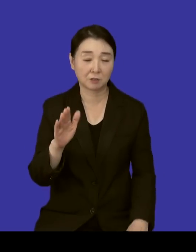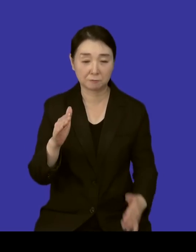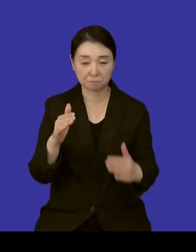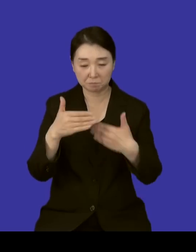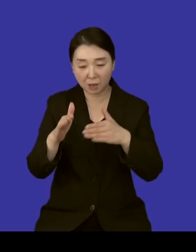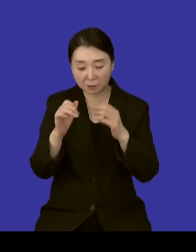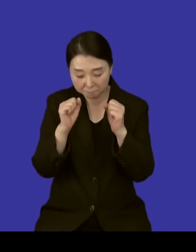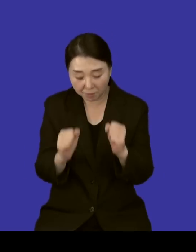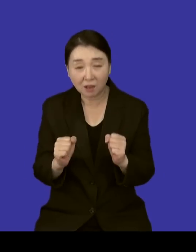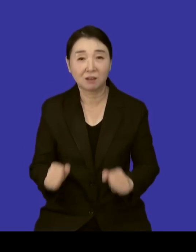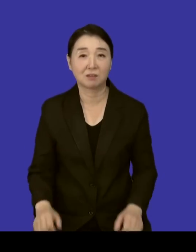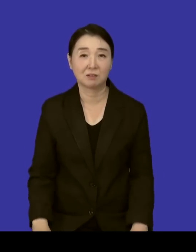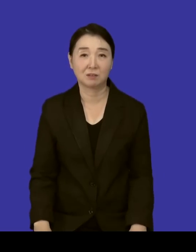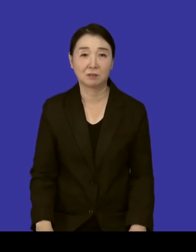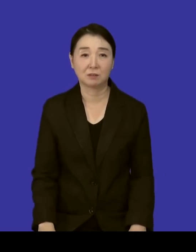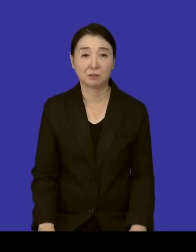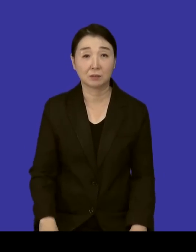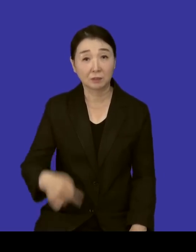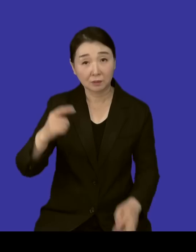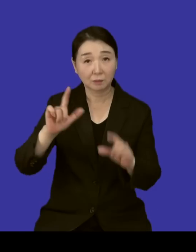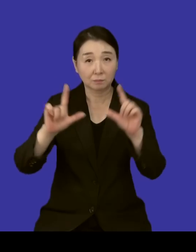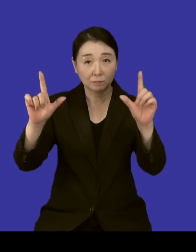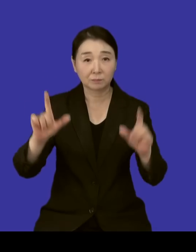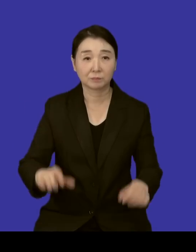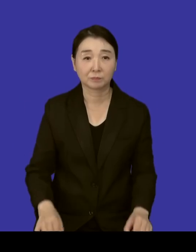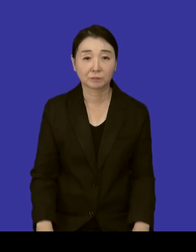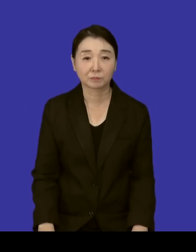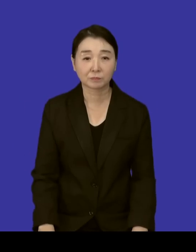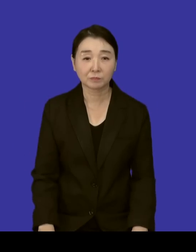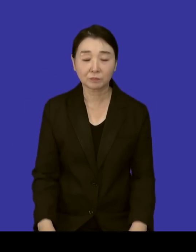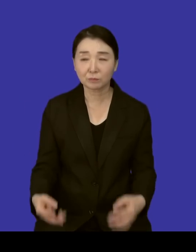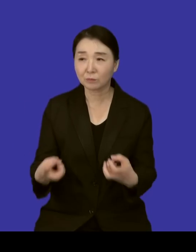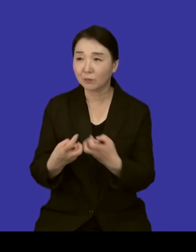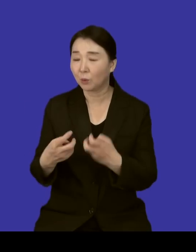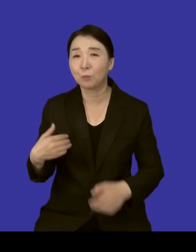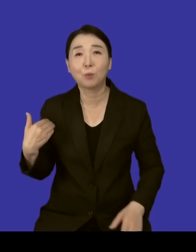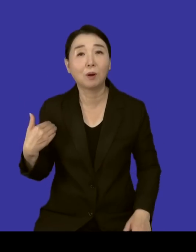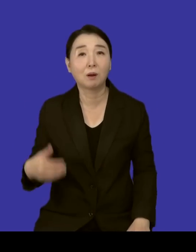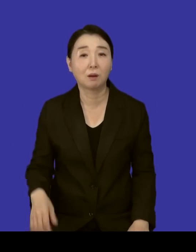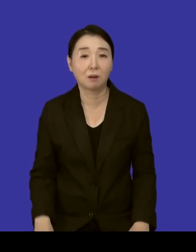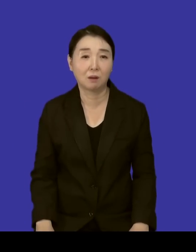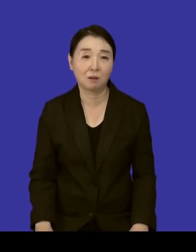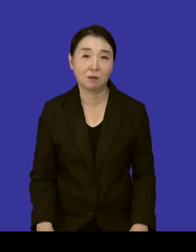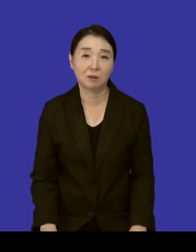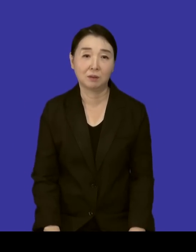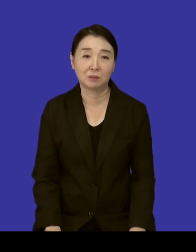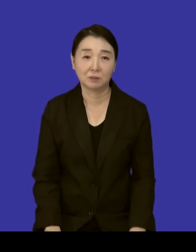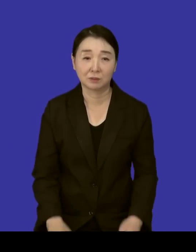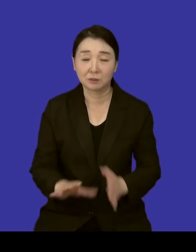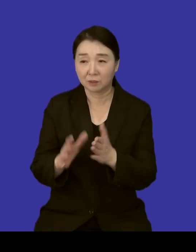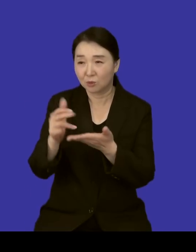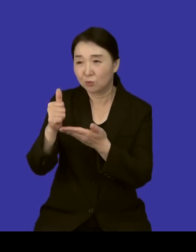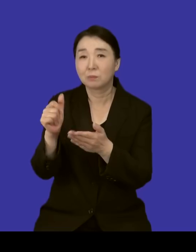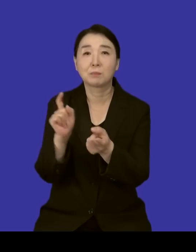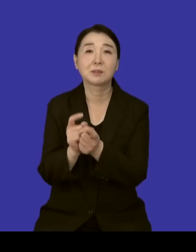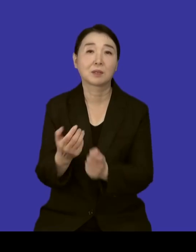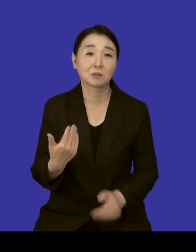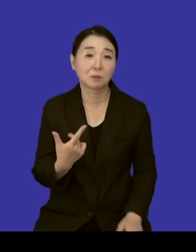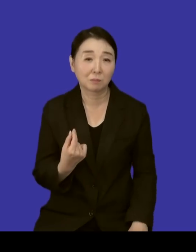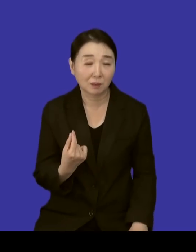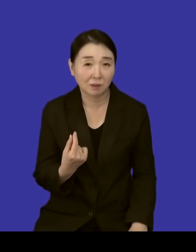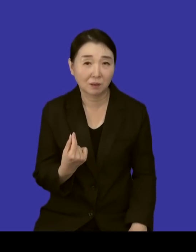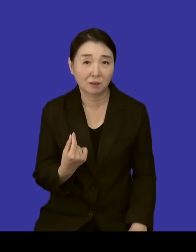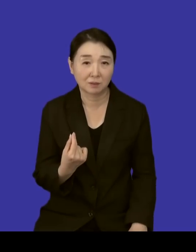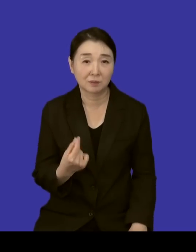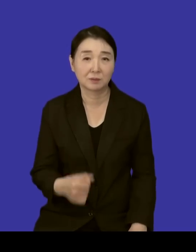있었어요. 잘했어요. 예. 그리고 이제 그 다음 날 어떻게 해야 될지를 모르겠는 네네, 거예요. 너무 제가 착해서. 그땐 주님 만나기 예. 전이니까. 반항을 해본